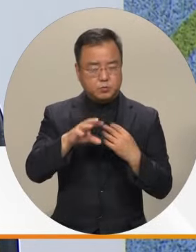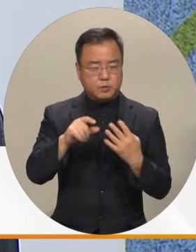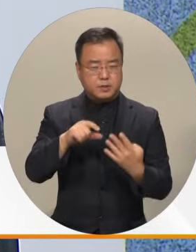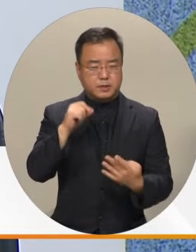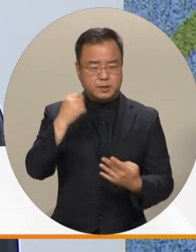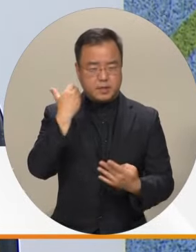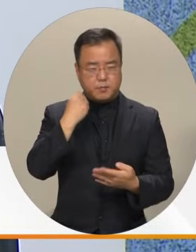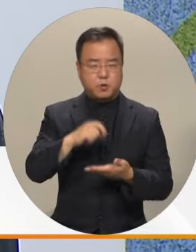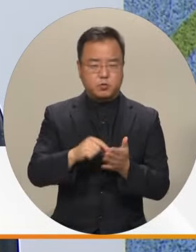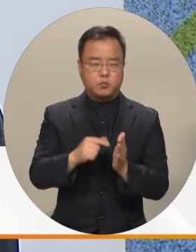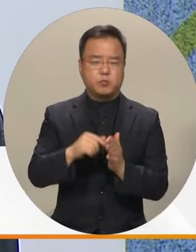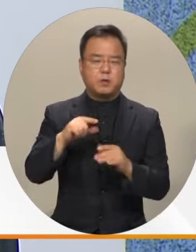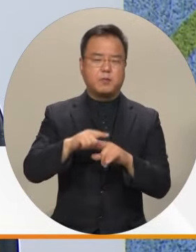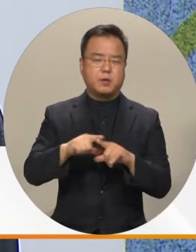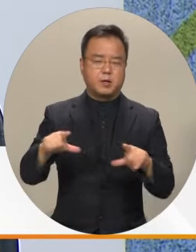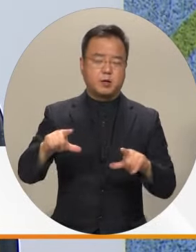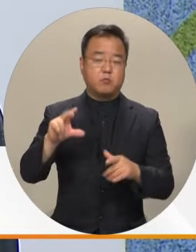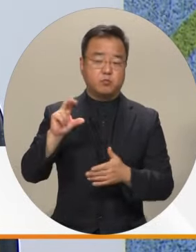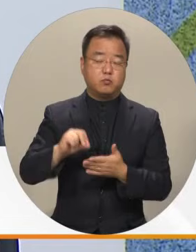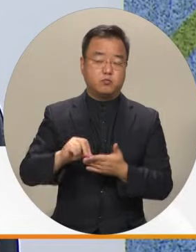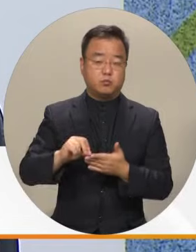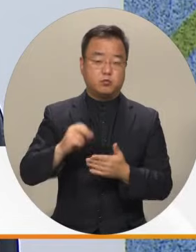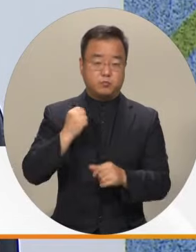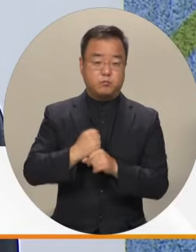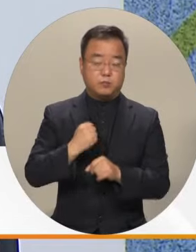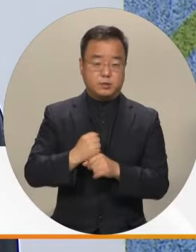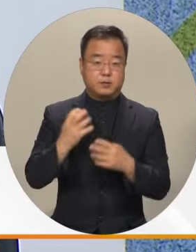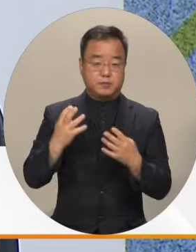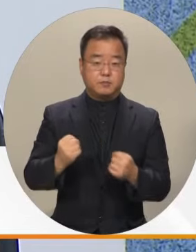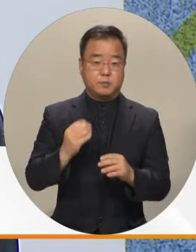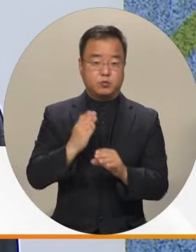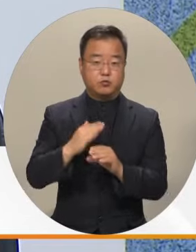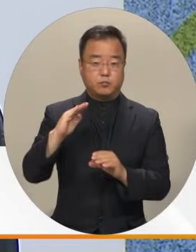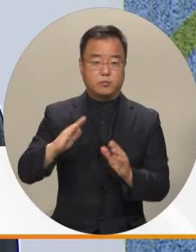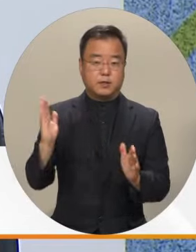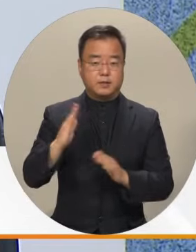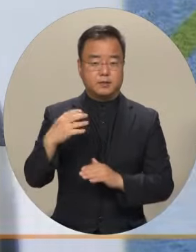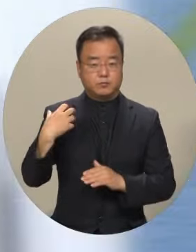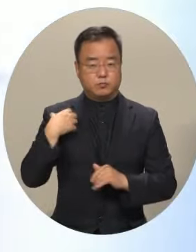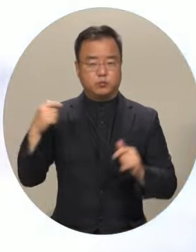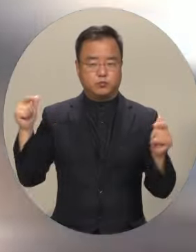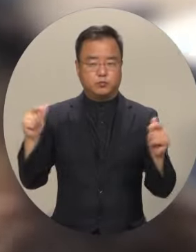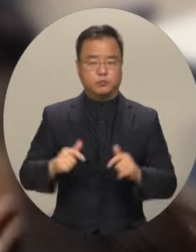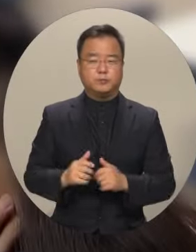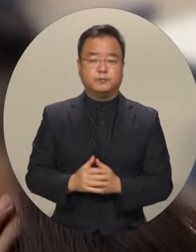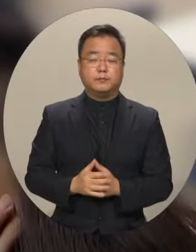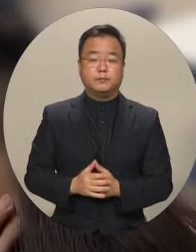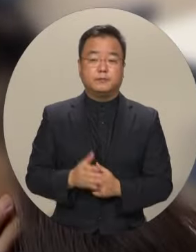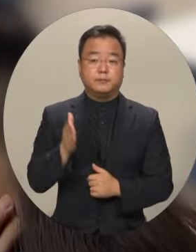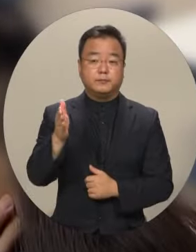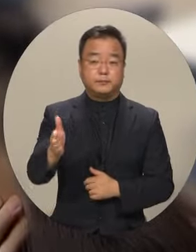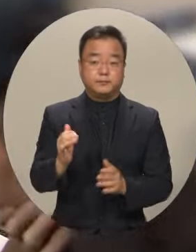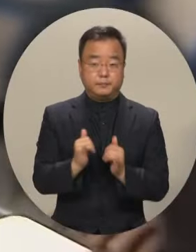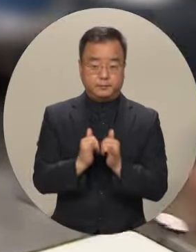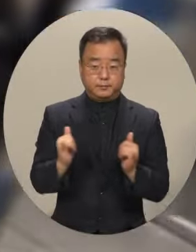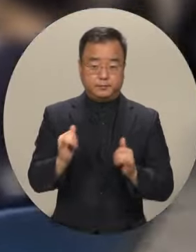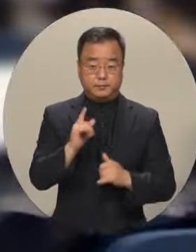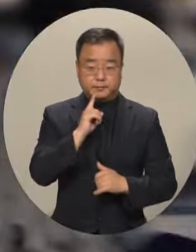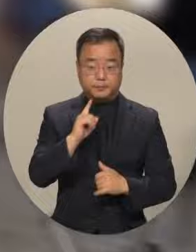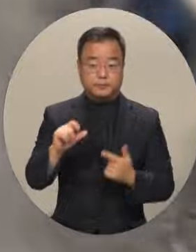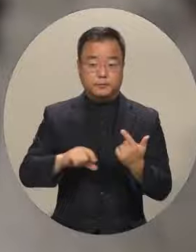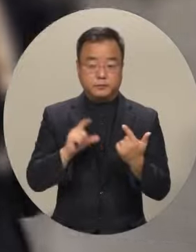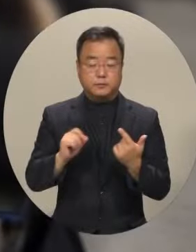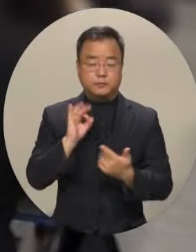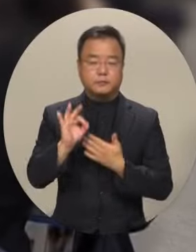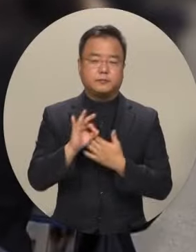출제하여 중하위권 수험생들의 시험 부담을 경감시키고자 하였습니다 들은 6월 모입